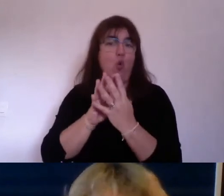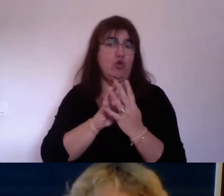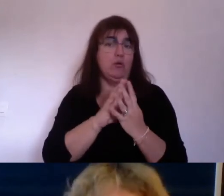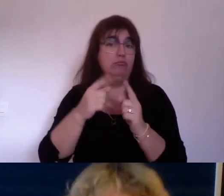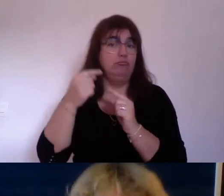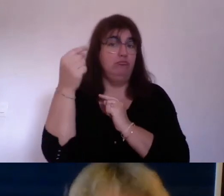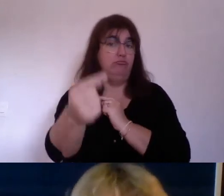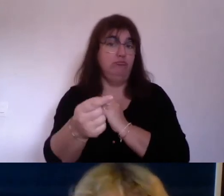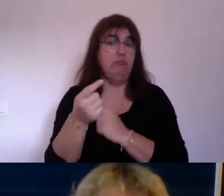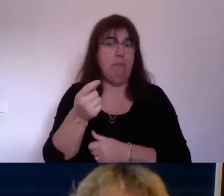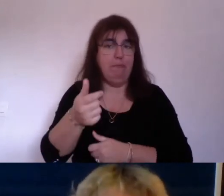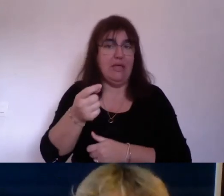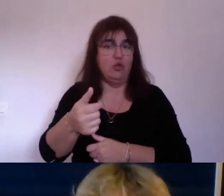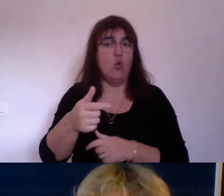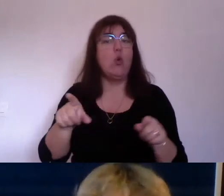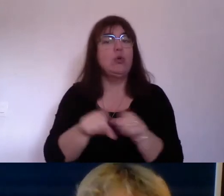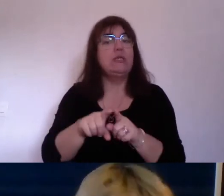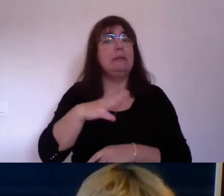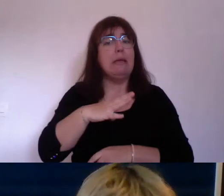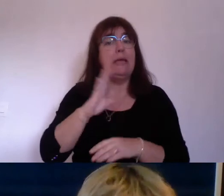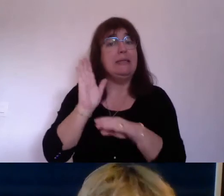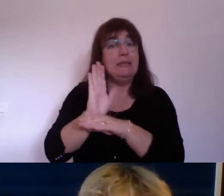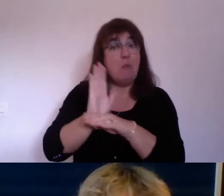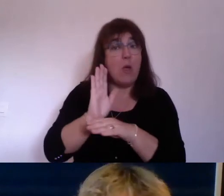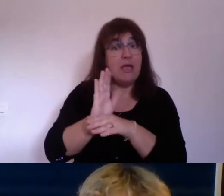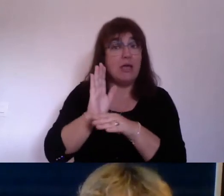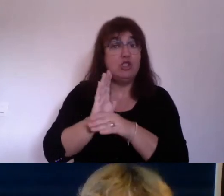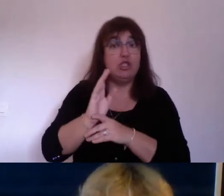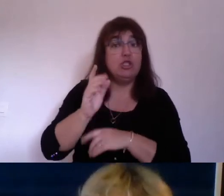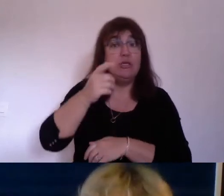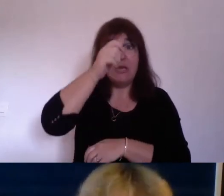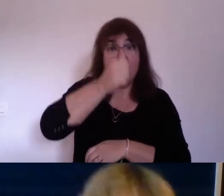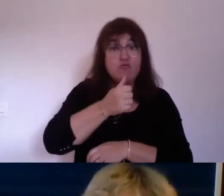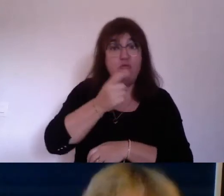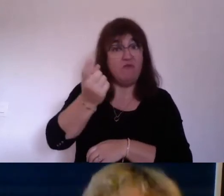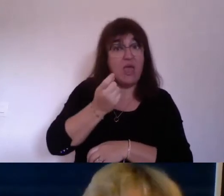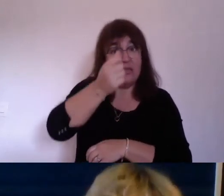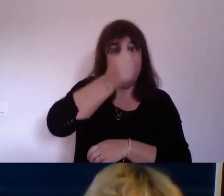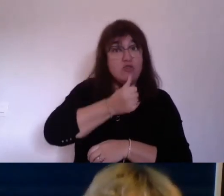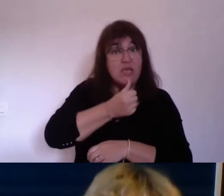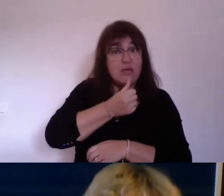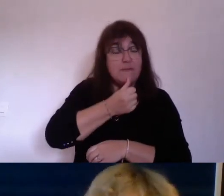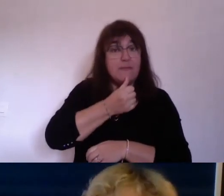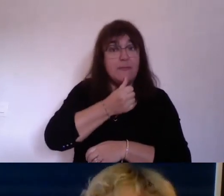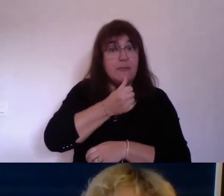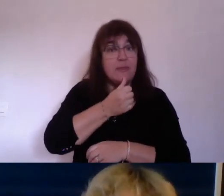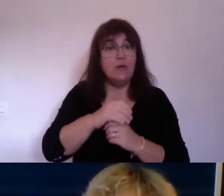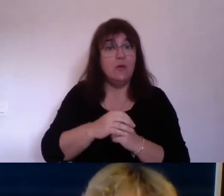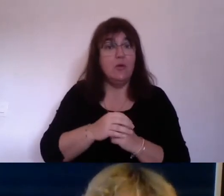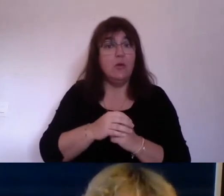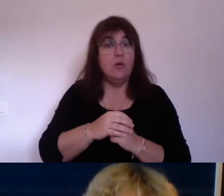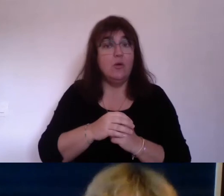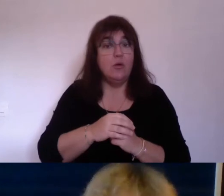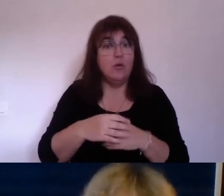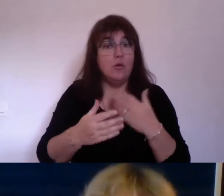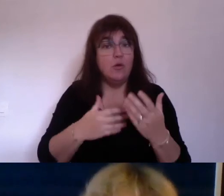des témoignages de ces musées qui se rendent à domicile de façon individualisée